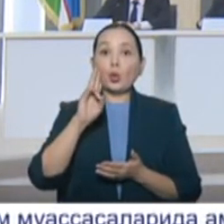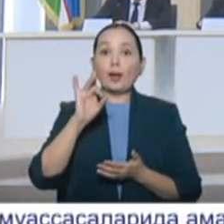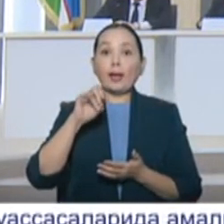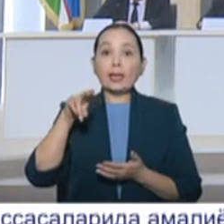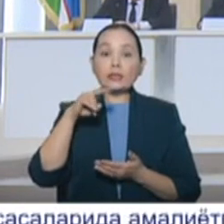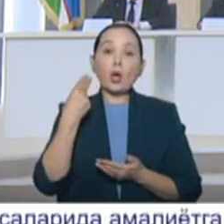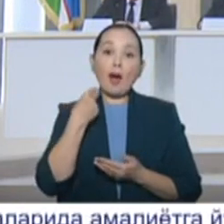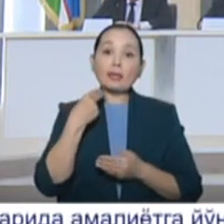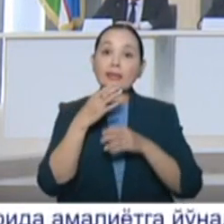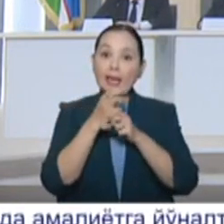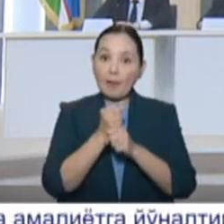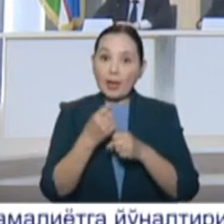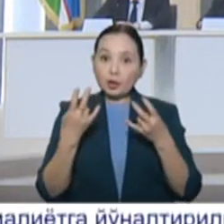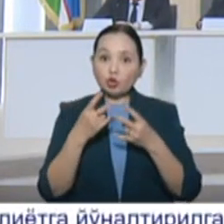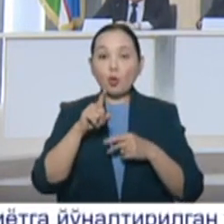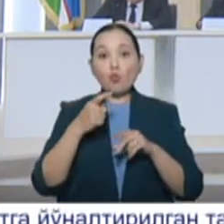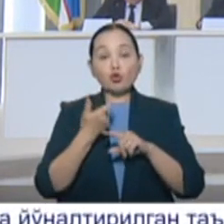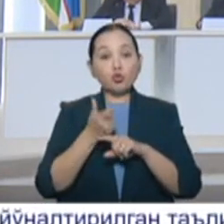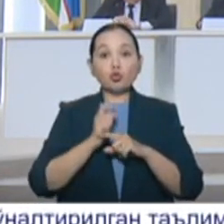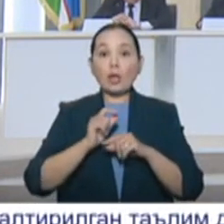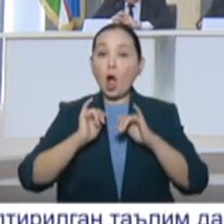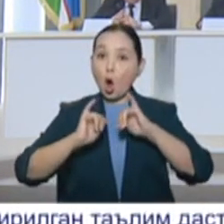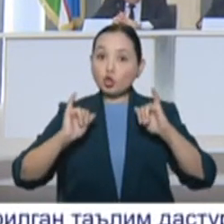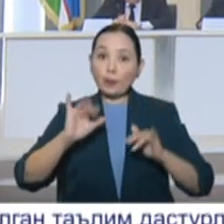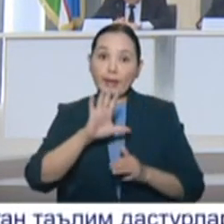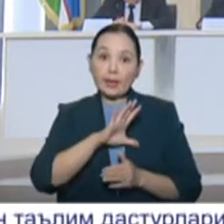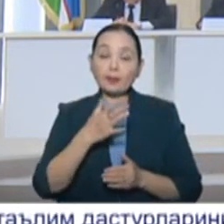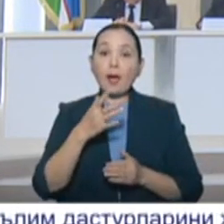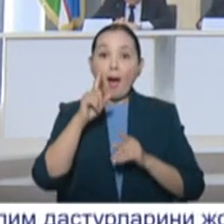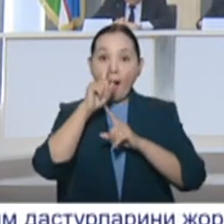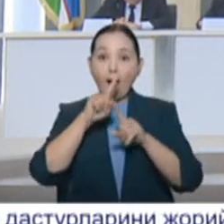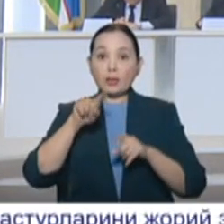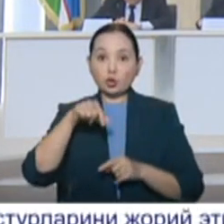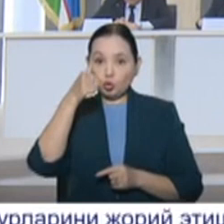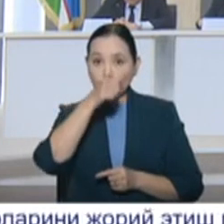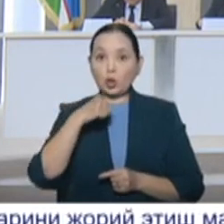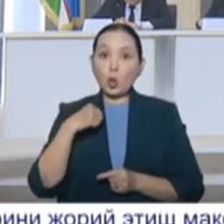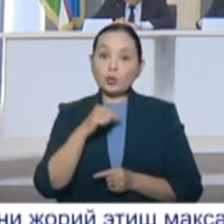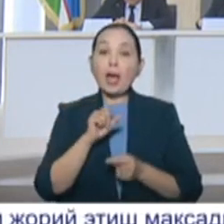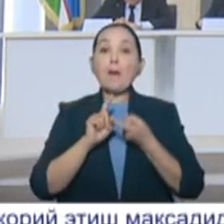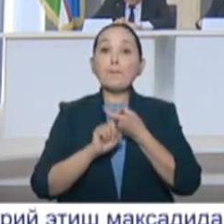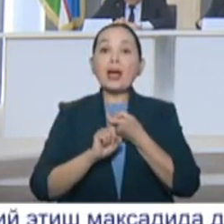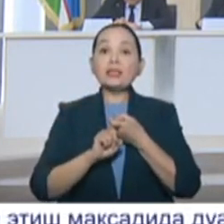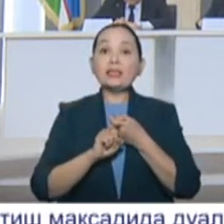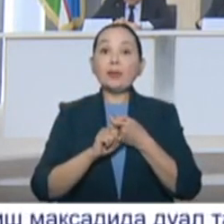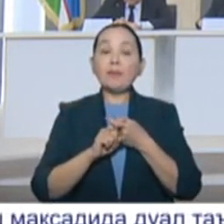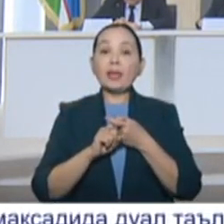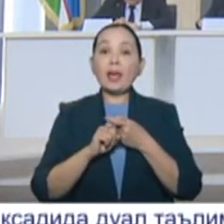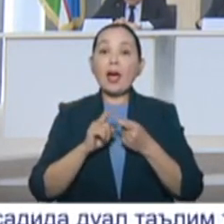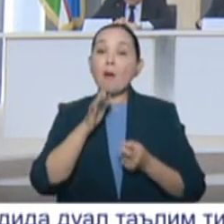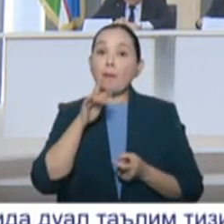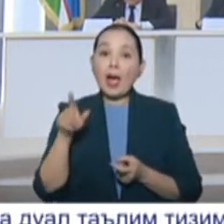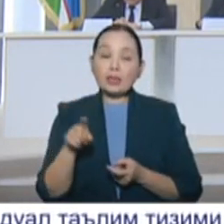qarzdorlikni kamaytirishimiz kerak. U ham juda ham keskin oshib ketdi ayni shu yilning o'zida pandemiya paytida.